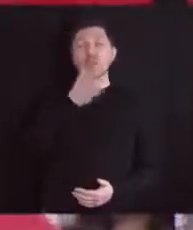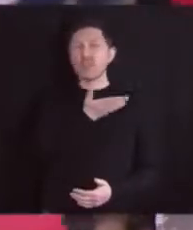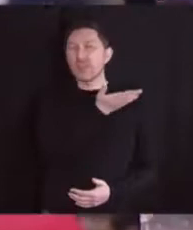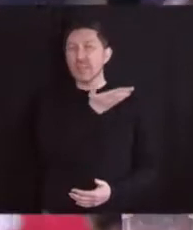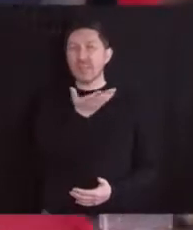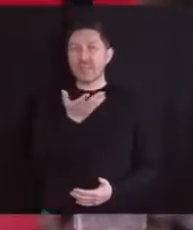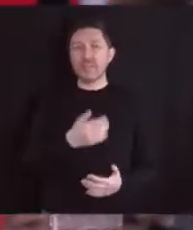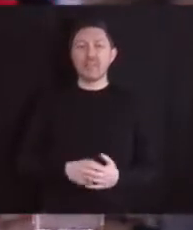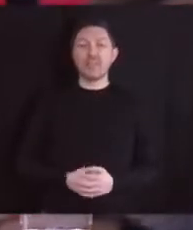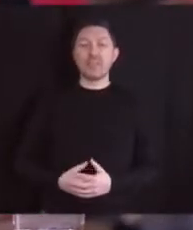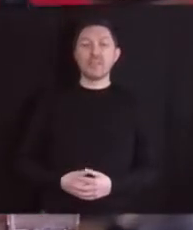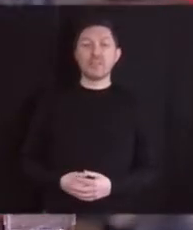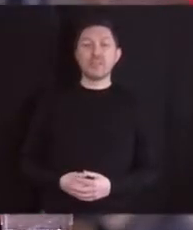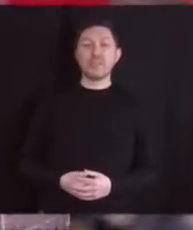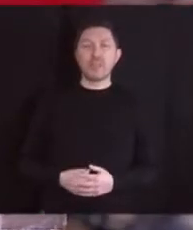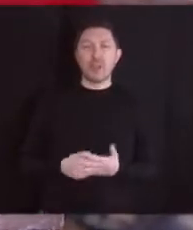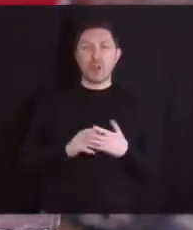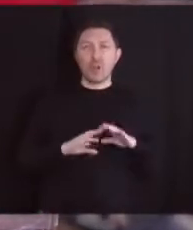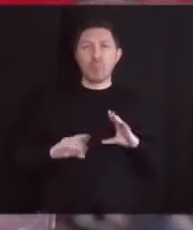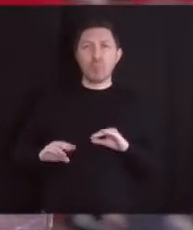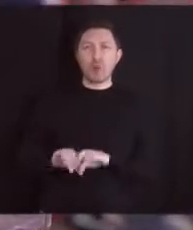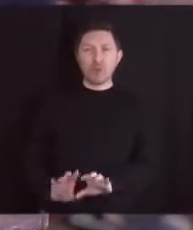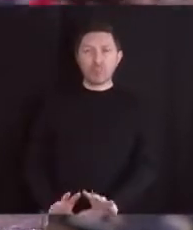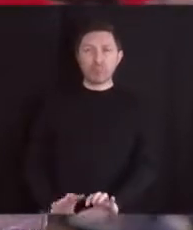écoutez-vous tous cette clameur qui monte de nos rangs.